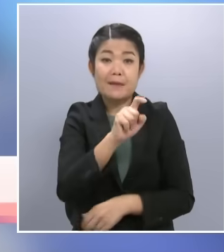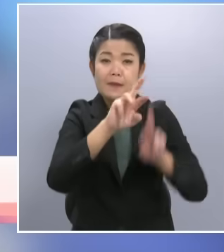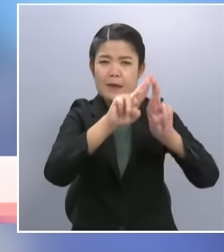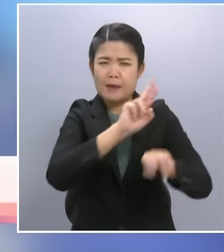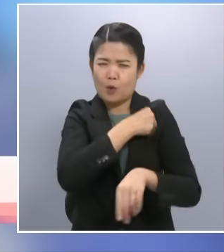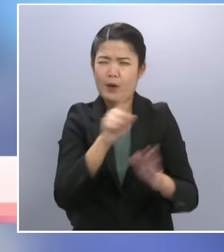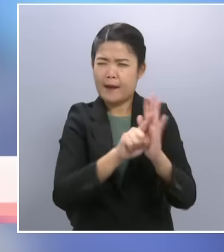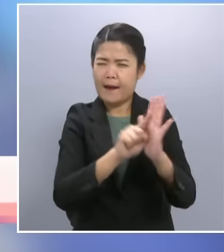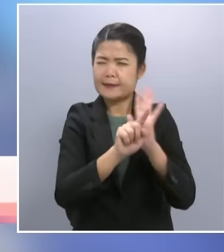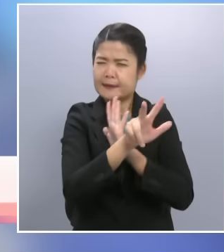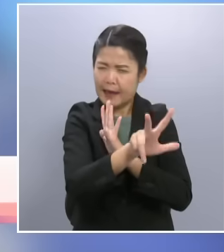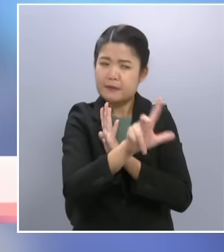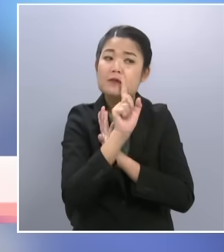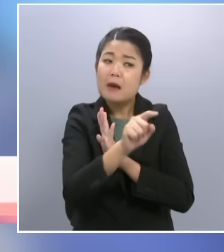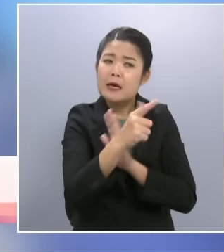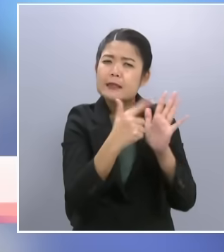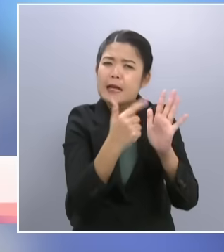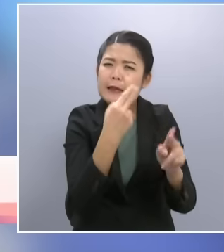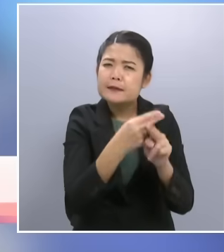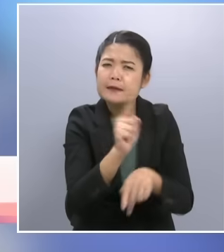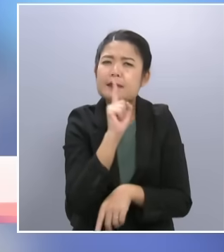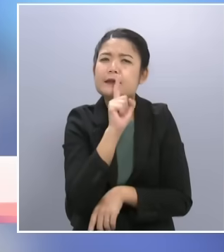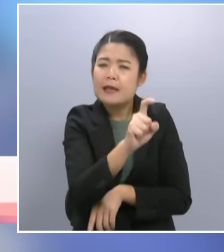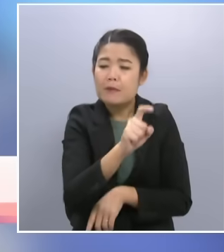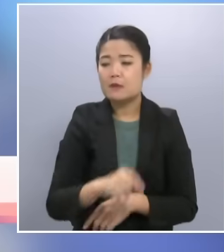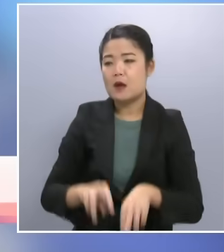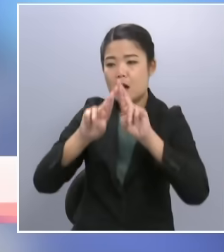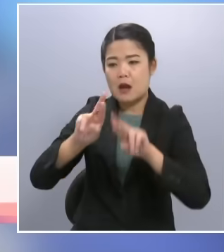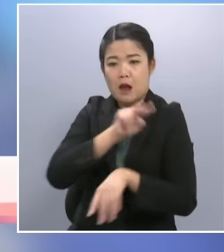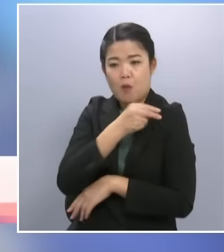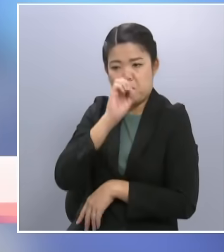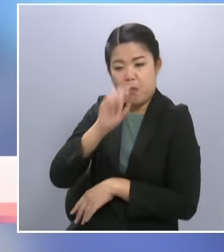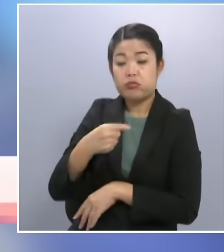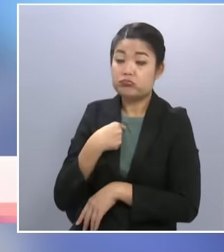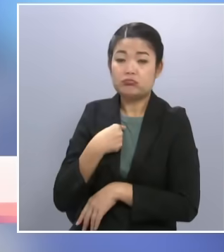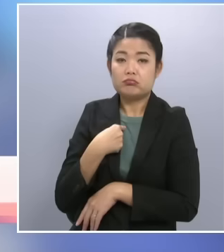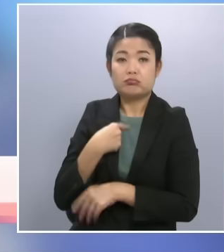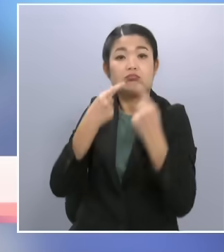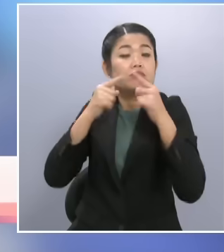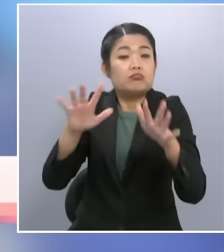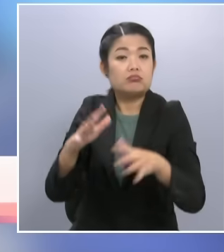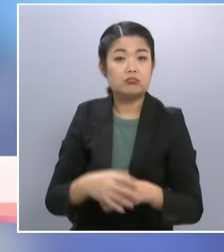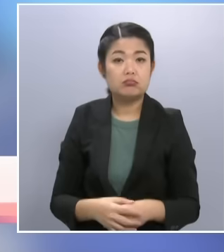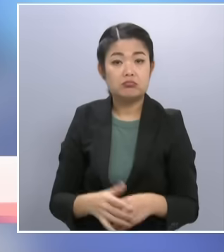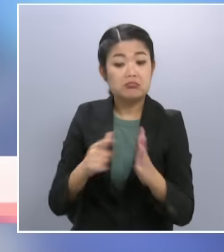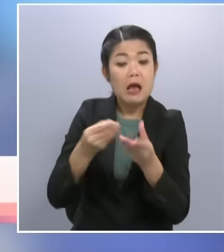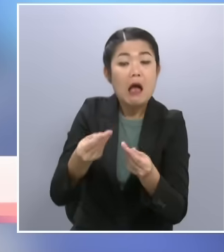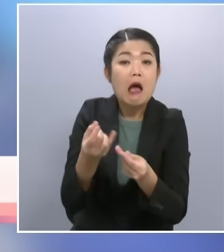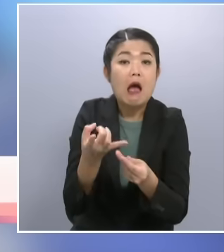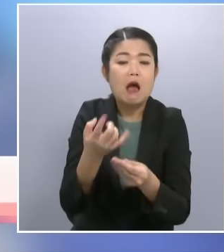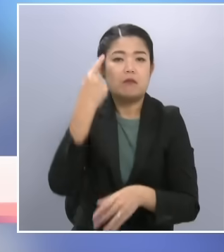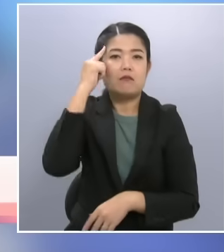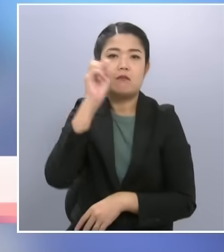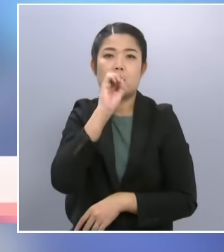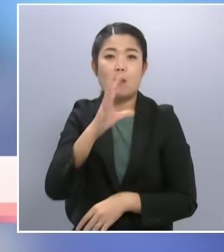รอบว่ายาที่จ่ายให้เธอนั้นชื่อยาอะไรแต่คลินิกก็โวยวายแล้วก็ไม่ได้รับคำตอบว่ายาที่ให้มาเป็นยาอะไร